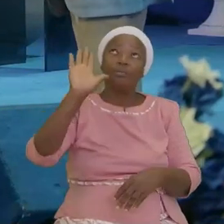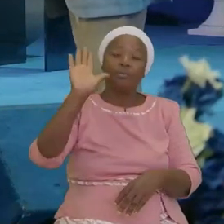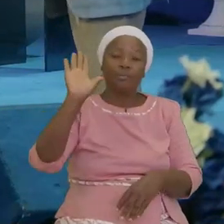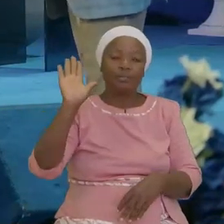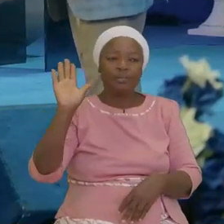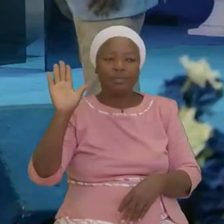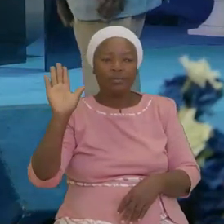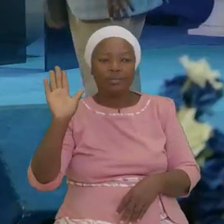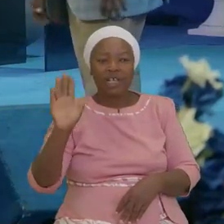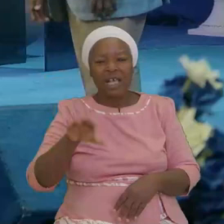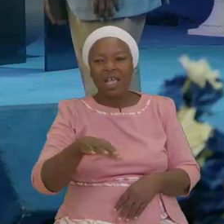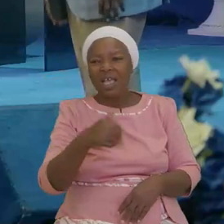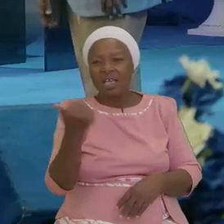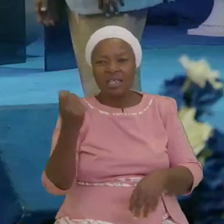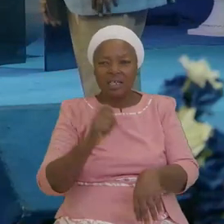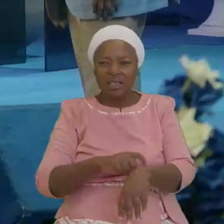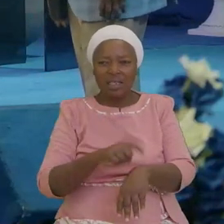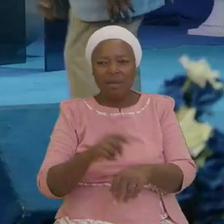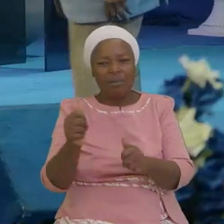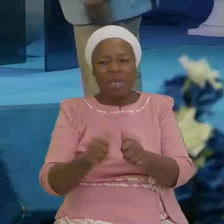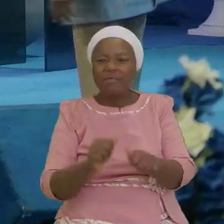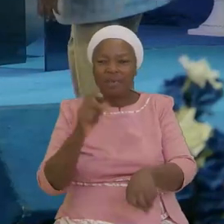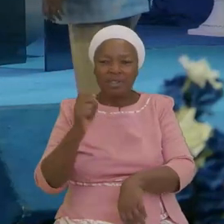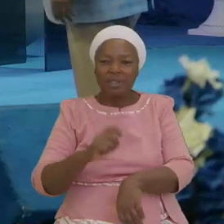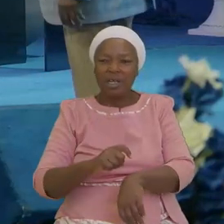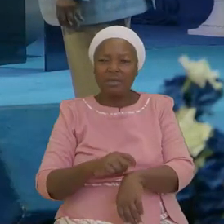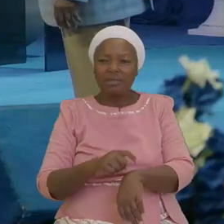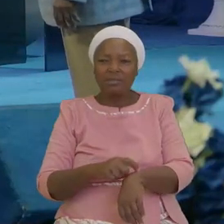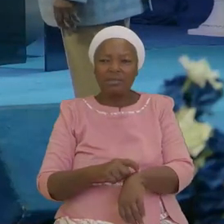Par lui, on se bénira mutuellement.